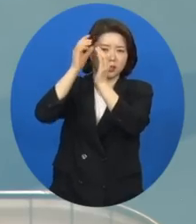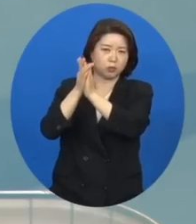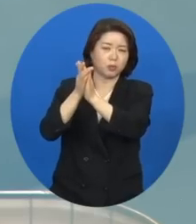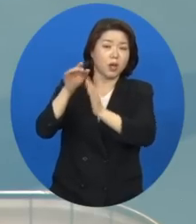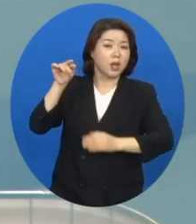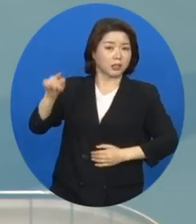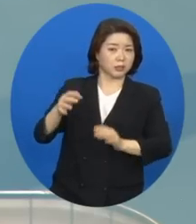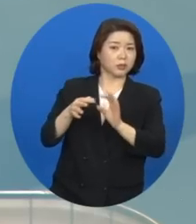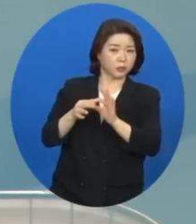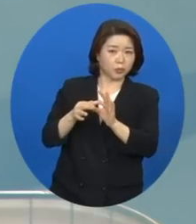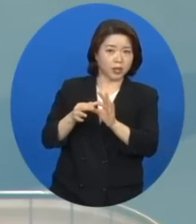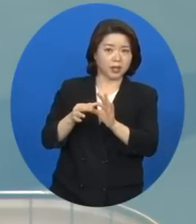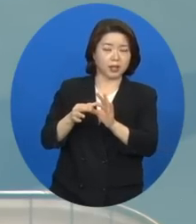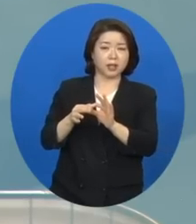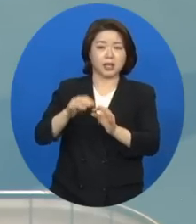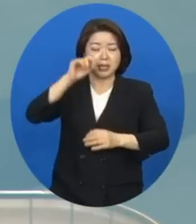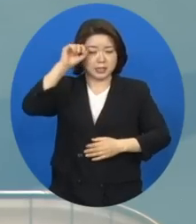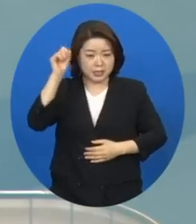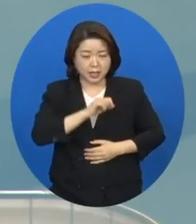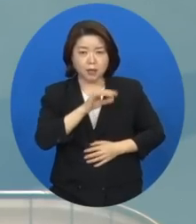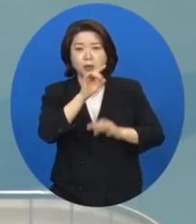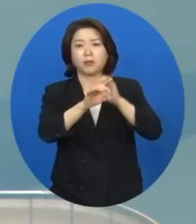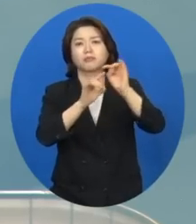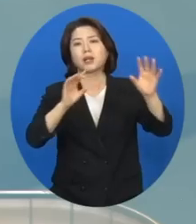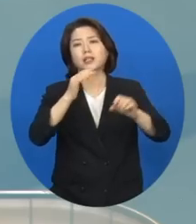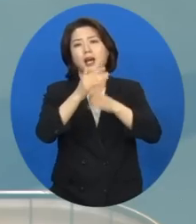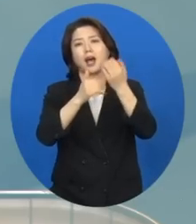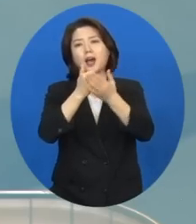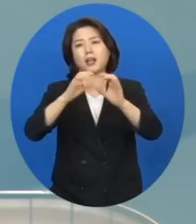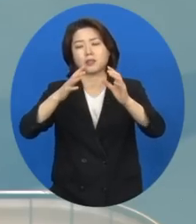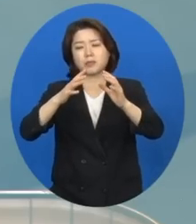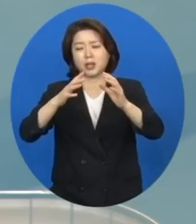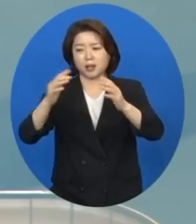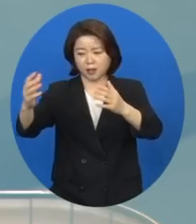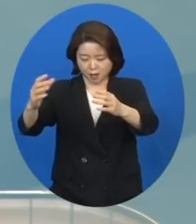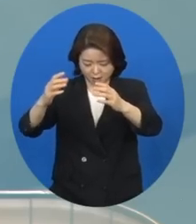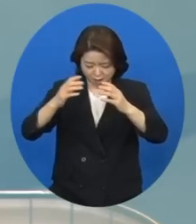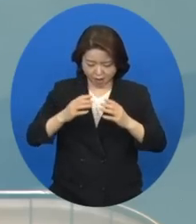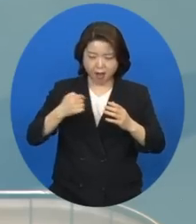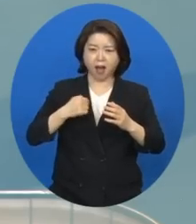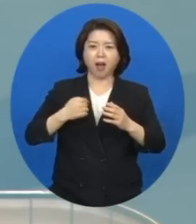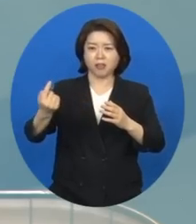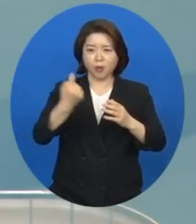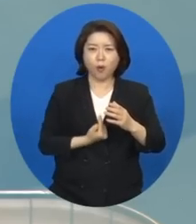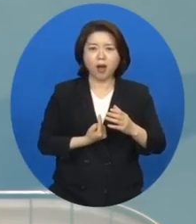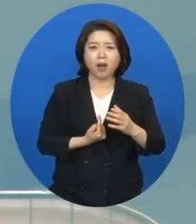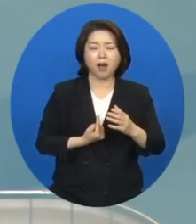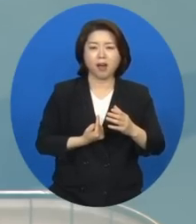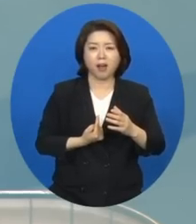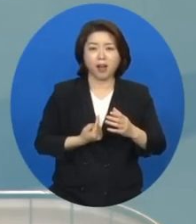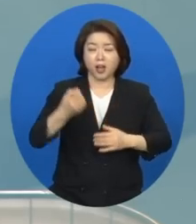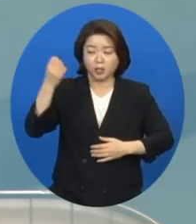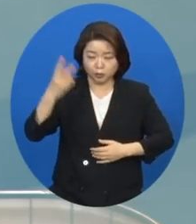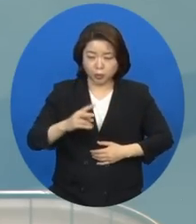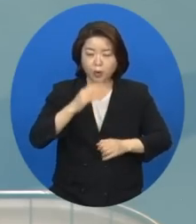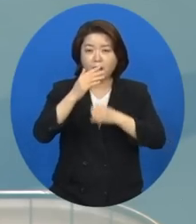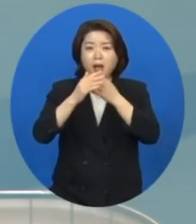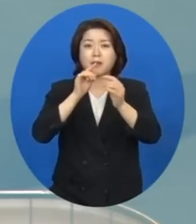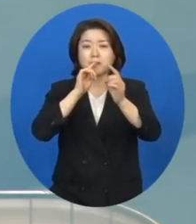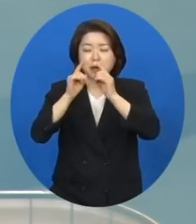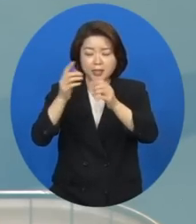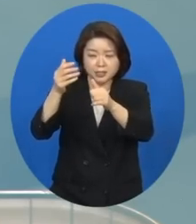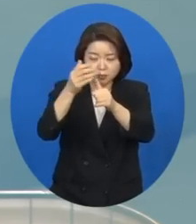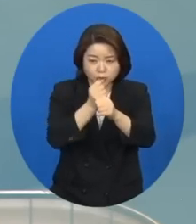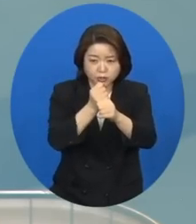통하여서 새벽마다 하나님 나라가 제 안에 들어오는 것, 그리고 말씀을 붙잡고 기도할 때 하나님 나라가 제